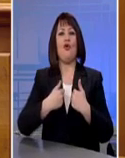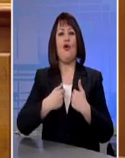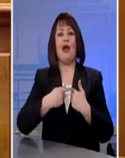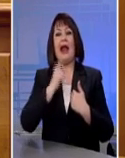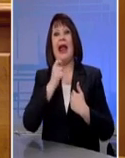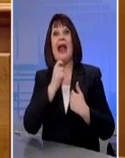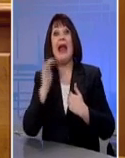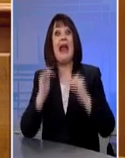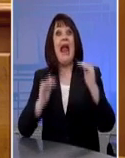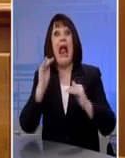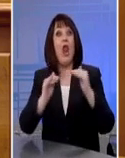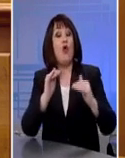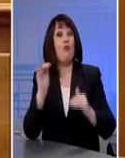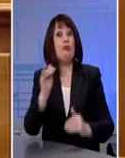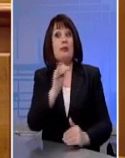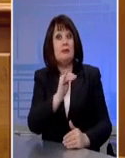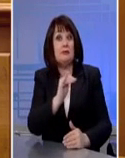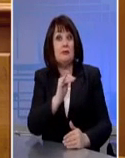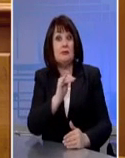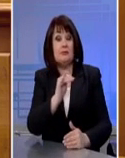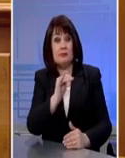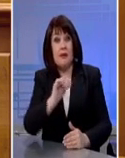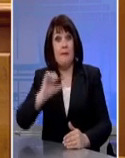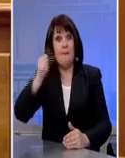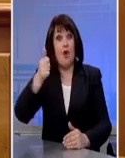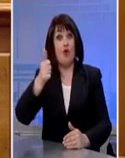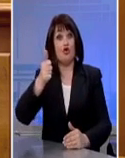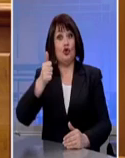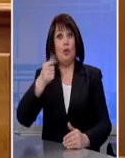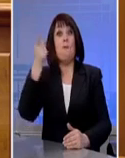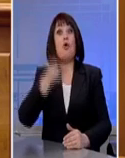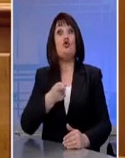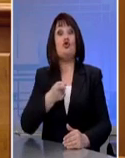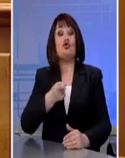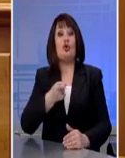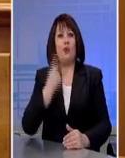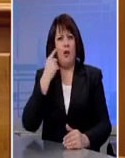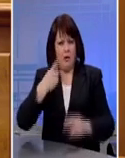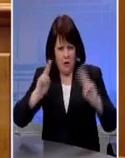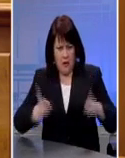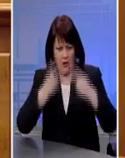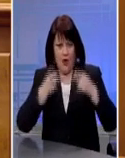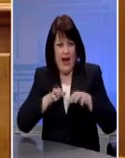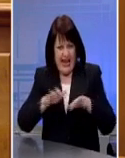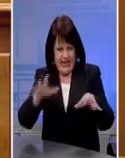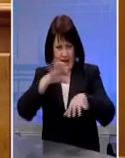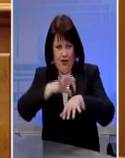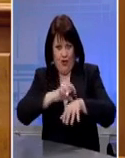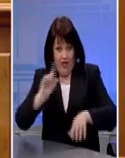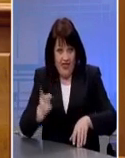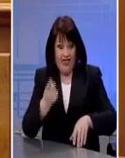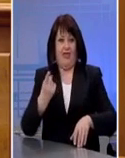να είμαι πρώτο σε δημοφιλία? Βρήκα το φάρμακο της φυματίωσης ή το φάρμακο του καρκίνου? Όχι.